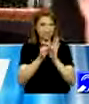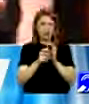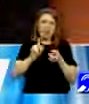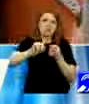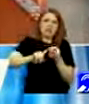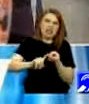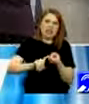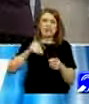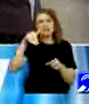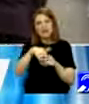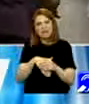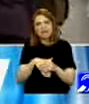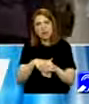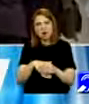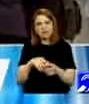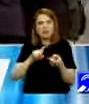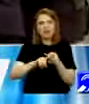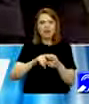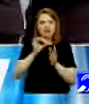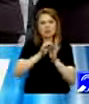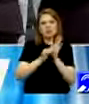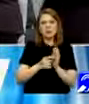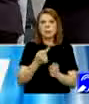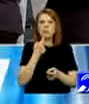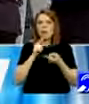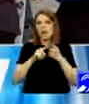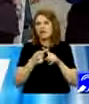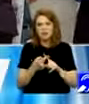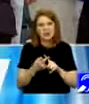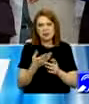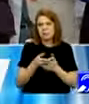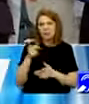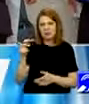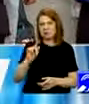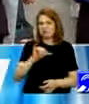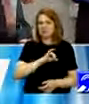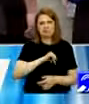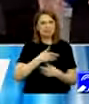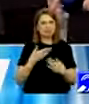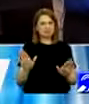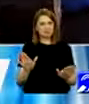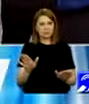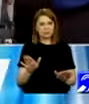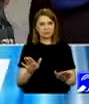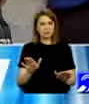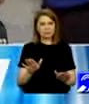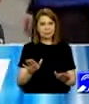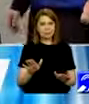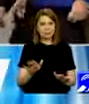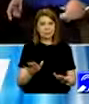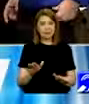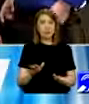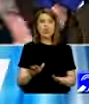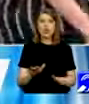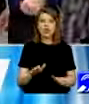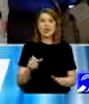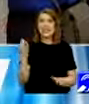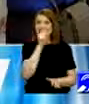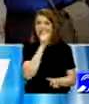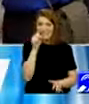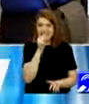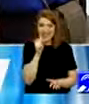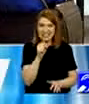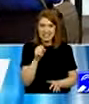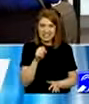de votul în funcție de criterii politice pentru ei nu contează. De asemenea, atât Zdubi cât și